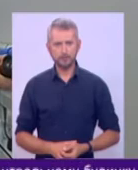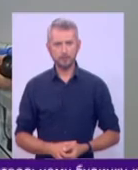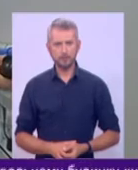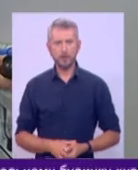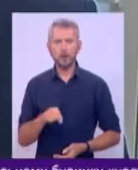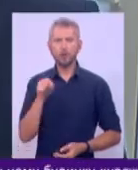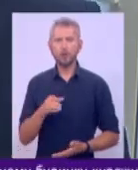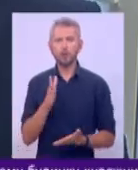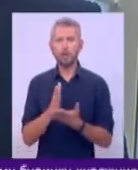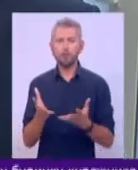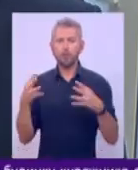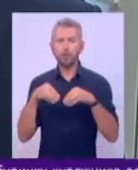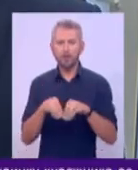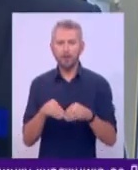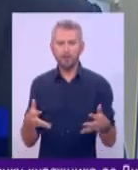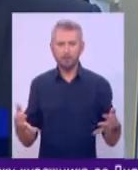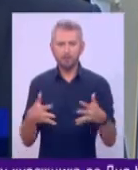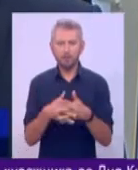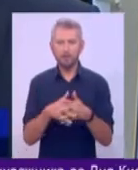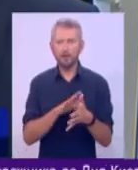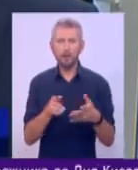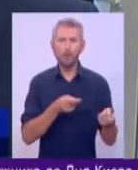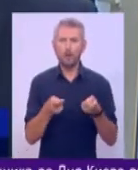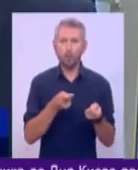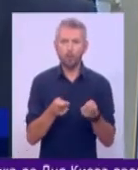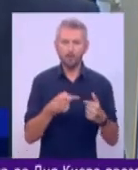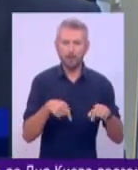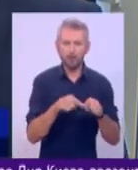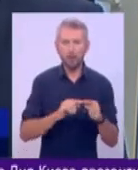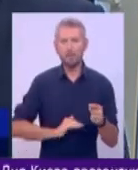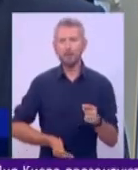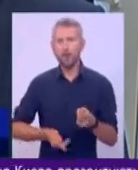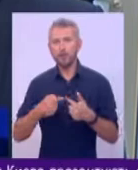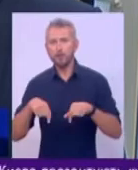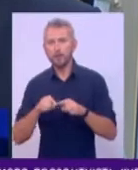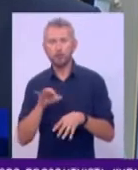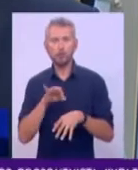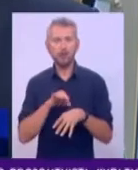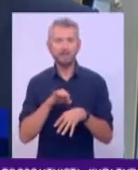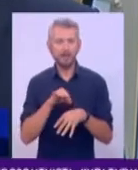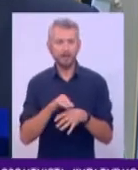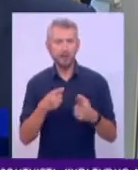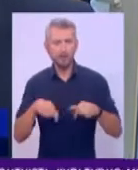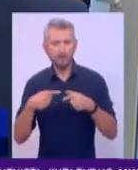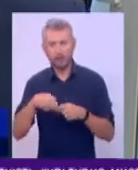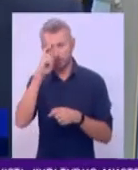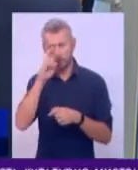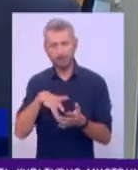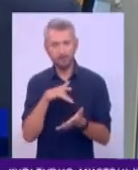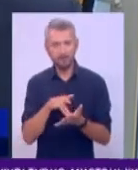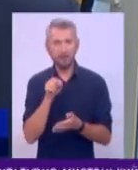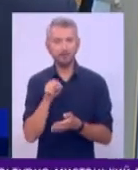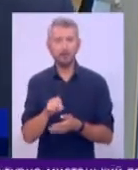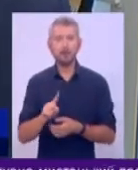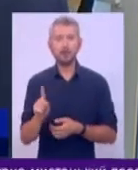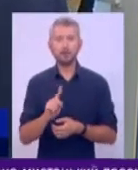Тут якраз є поєднання, симбіоз неурядового сектору, приватного сектору, пацієнтських організацій, держави і міста. Це якраз ті кроки,